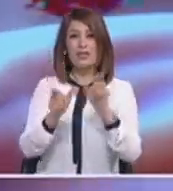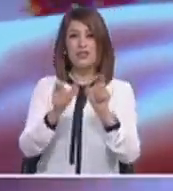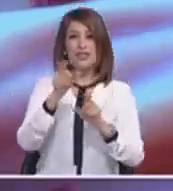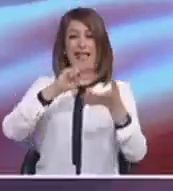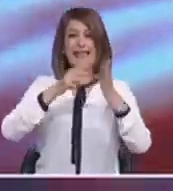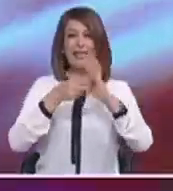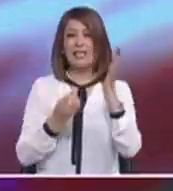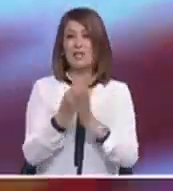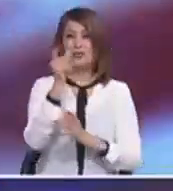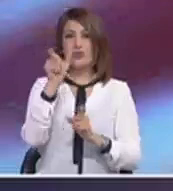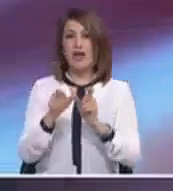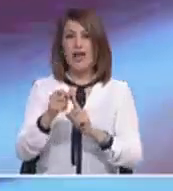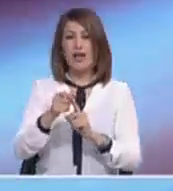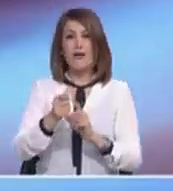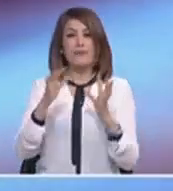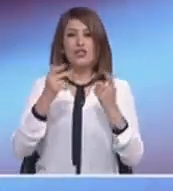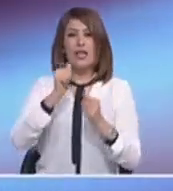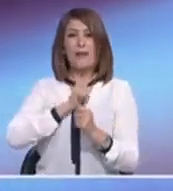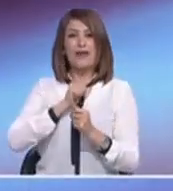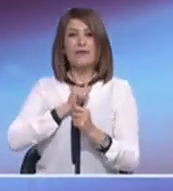في القطاع الخاص